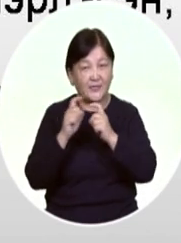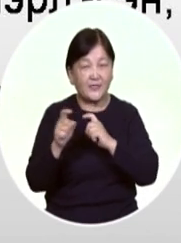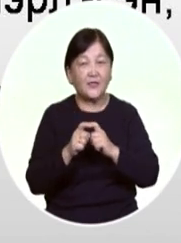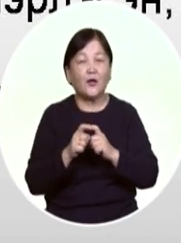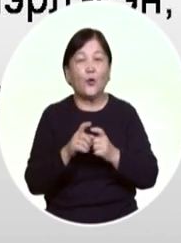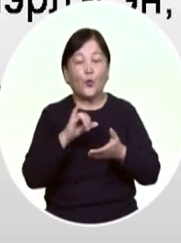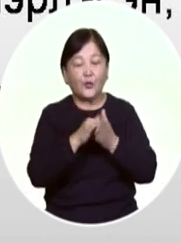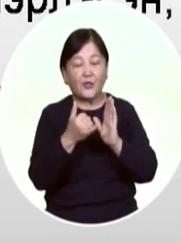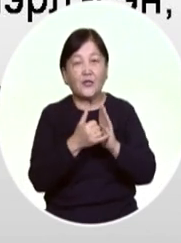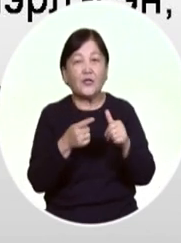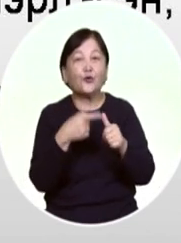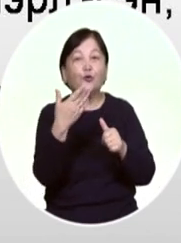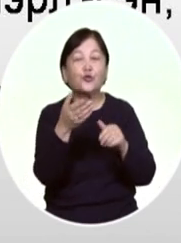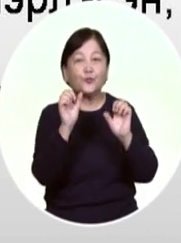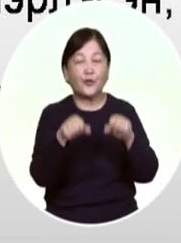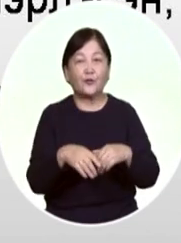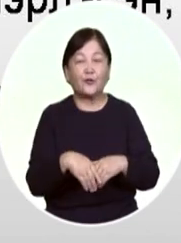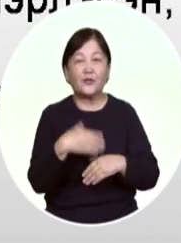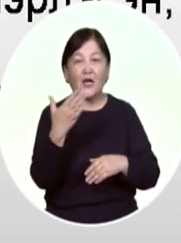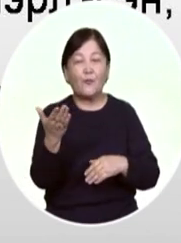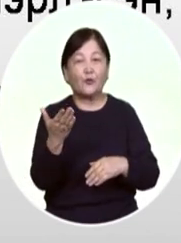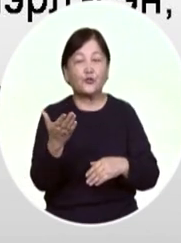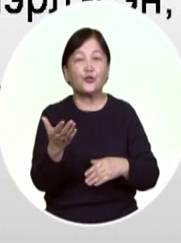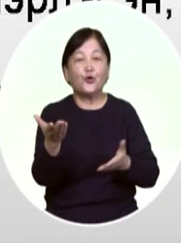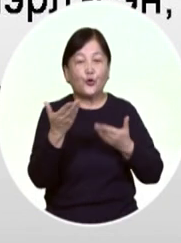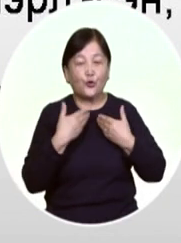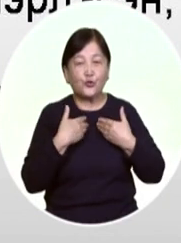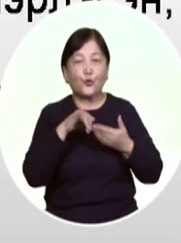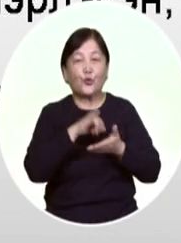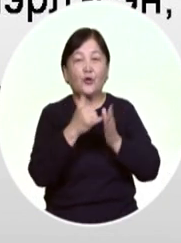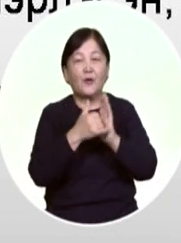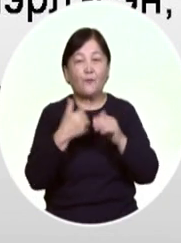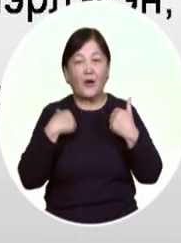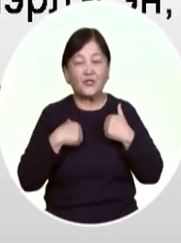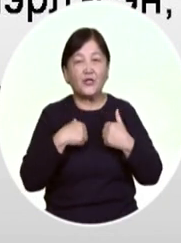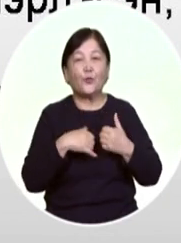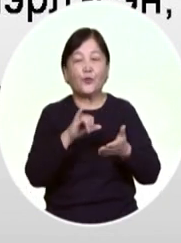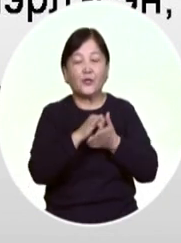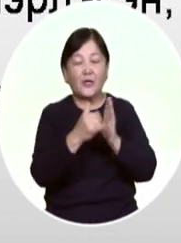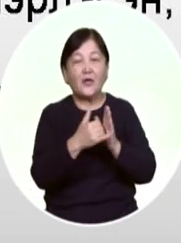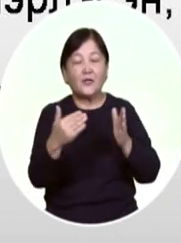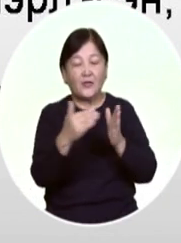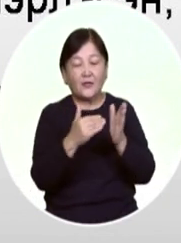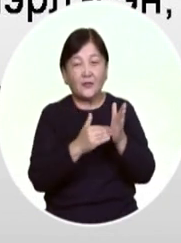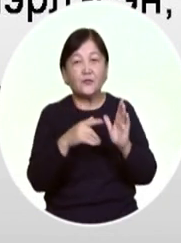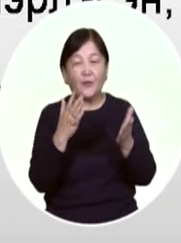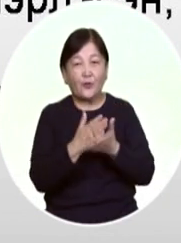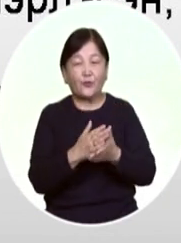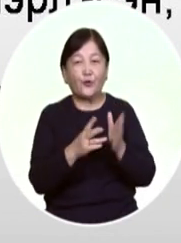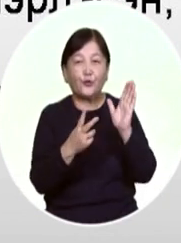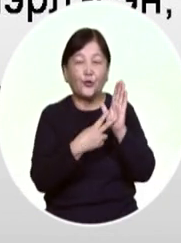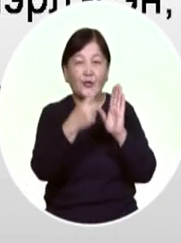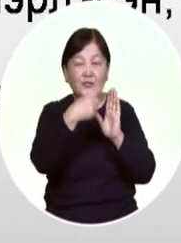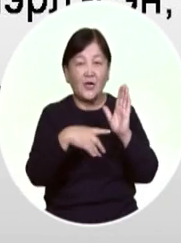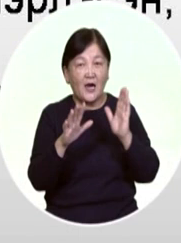өгч болно. За та нарын өгсөн утга багшийнхэн тайлбартай дүүжин үү? Мэдээж 7 сар 11-ний улсын баяр наадам эхэлдэг өдөр